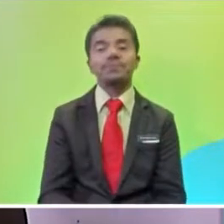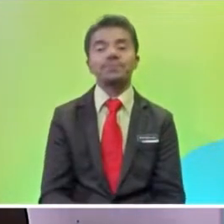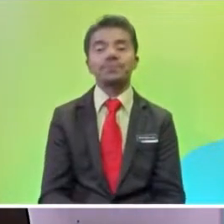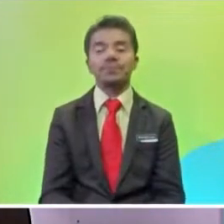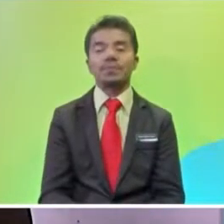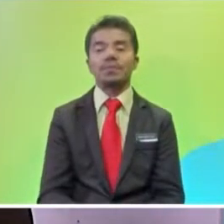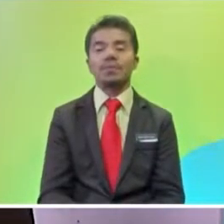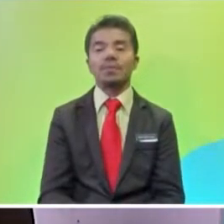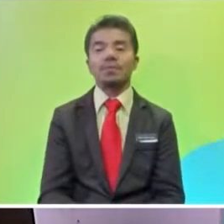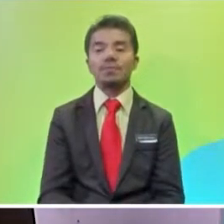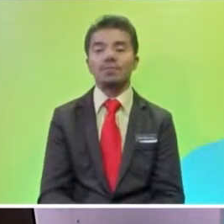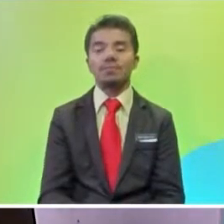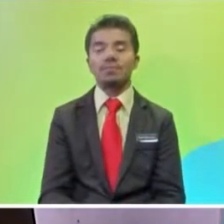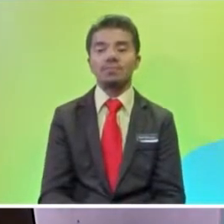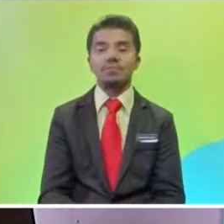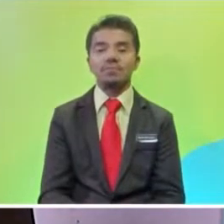mencapai